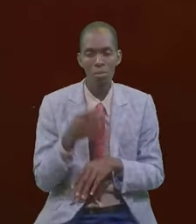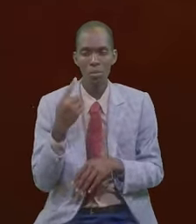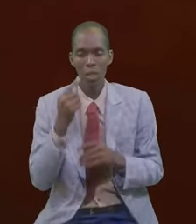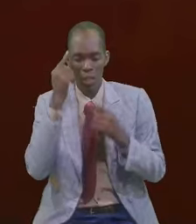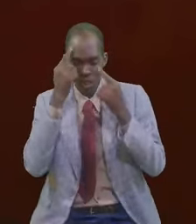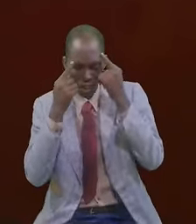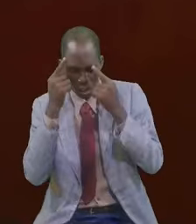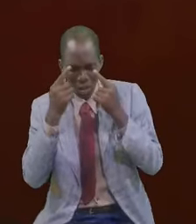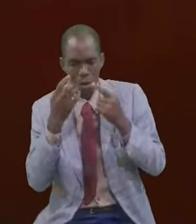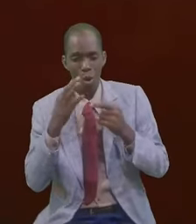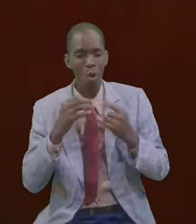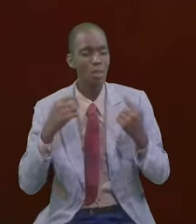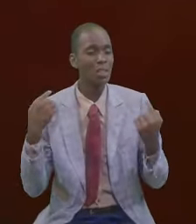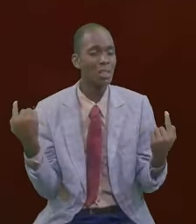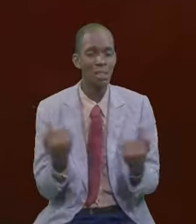pensée